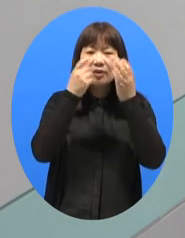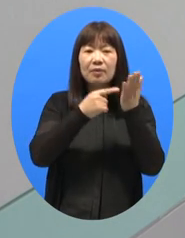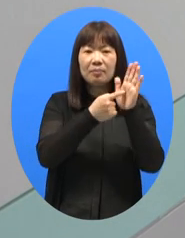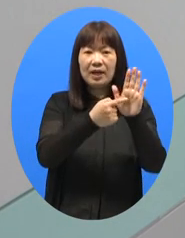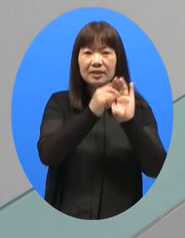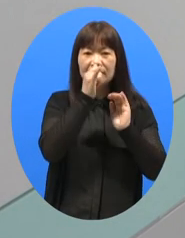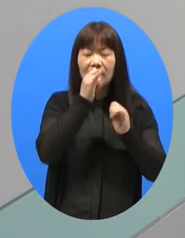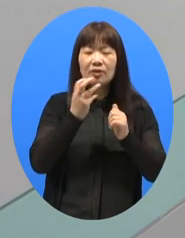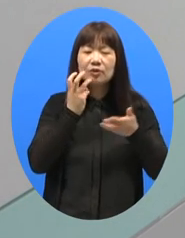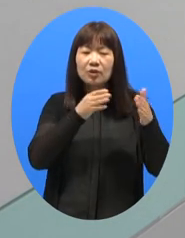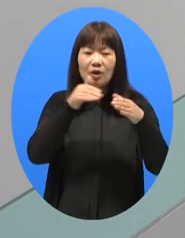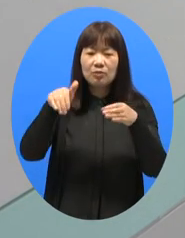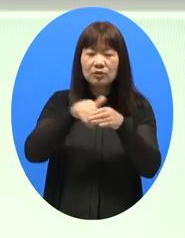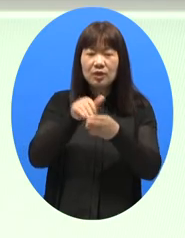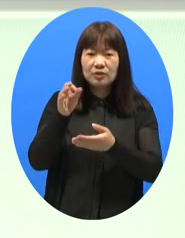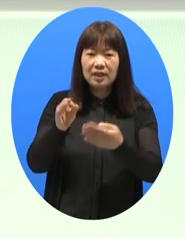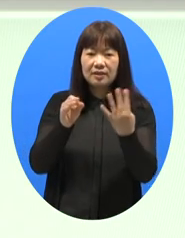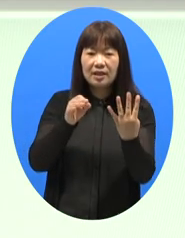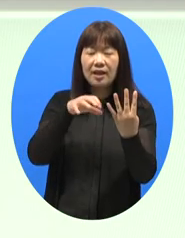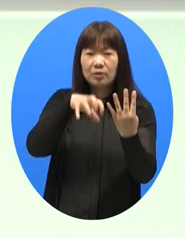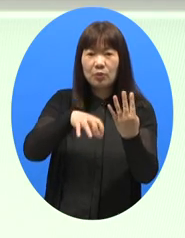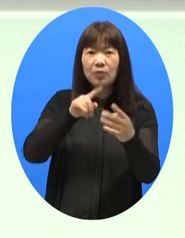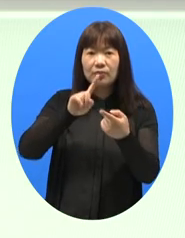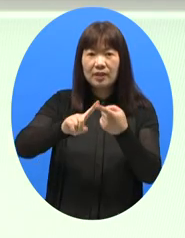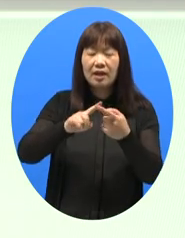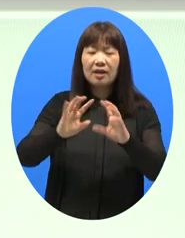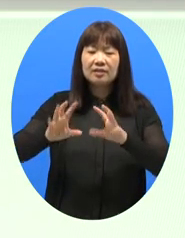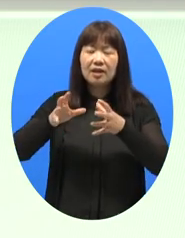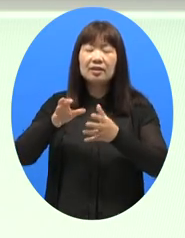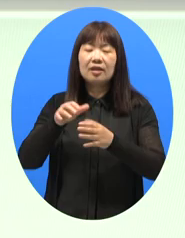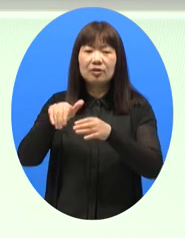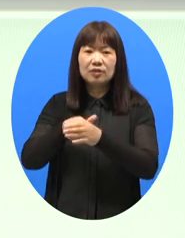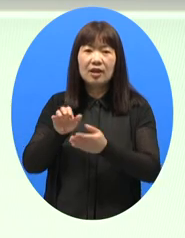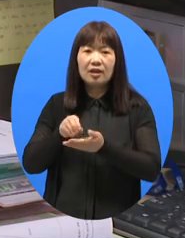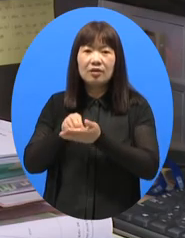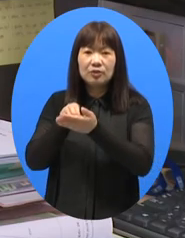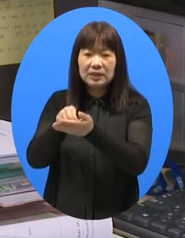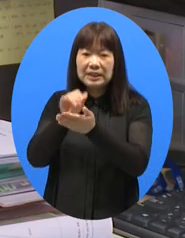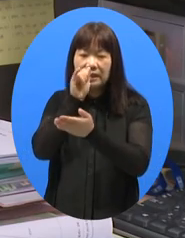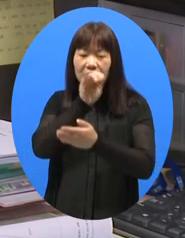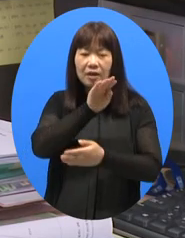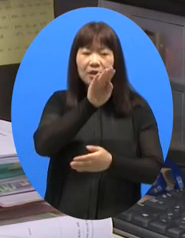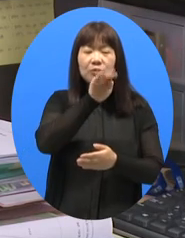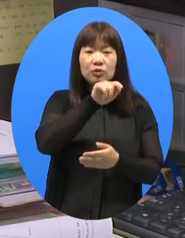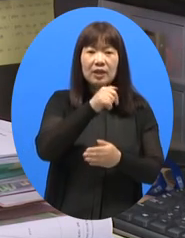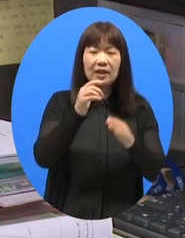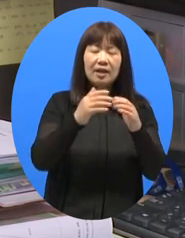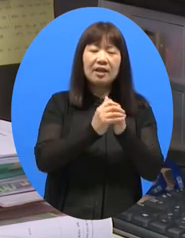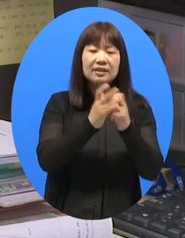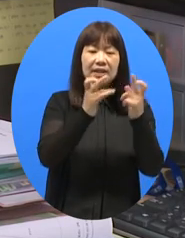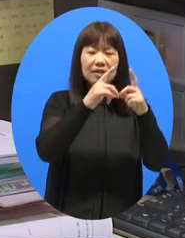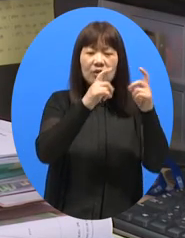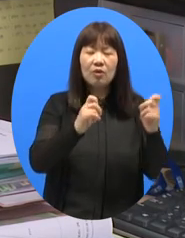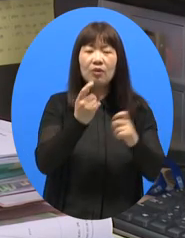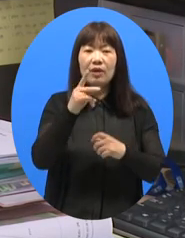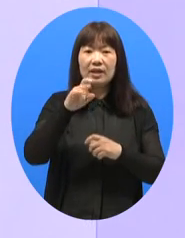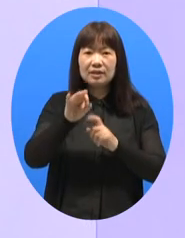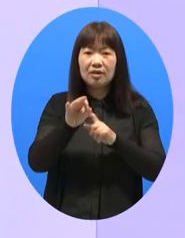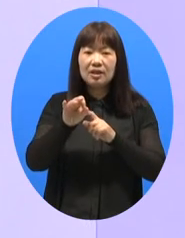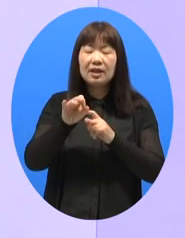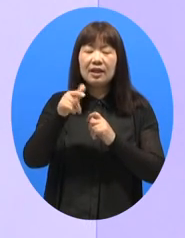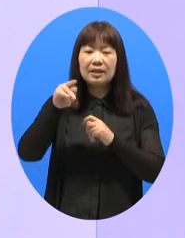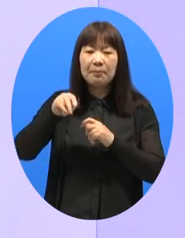도내 문화유산 네 곳에 대해 세계유산 등재를 동시에 추진하는데 북한산성과 화성갯벌, 정조